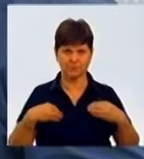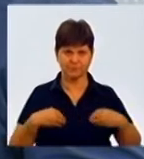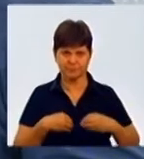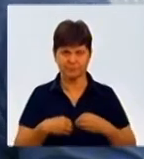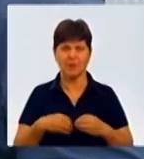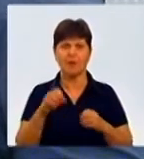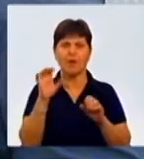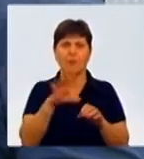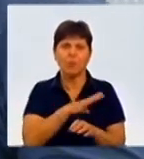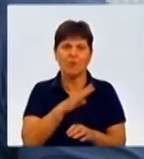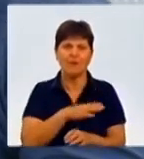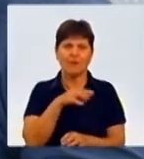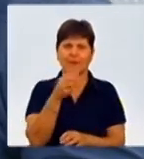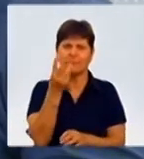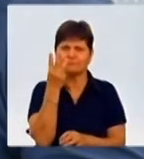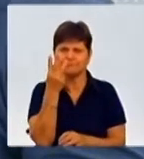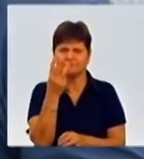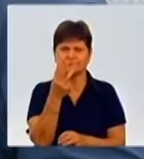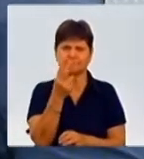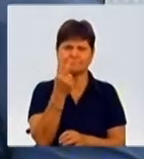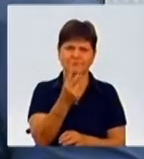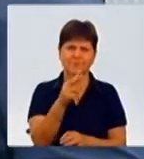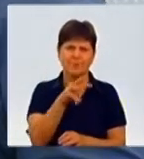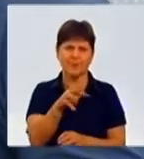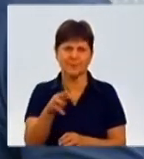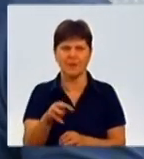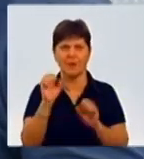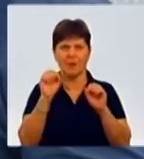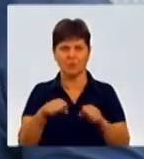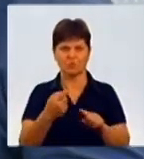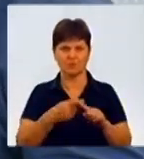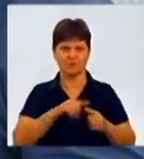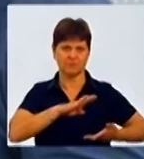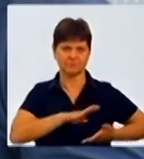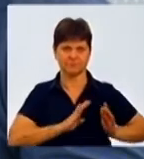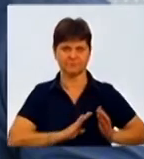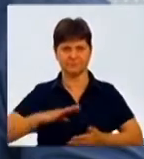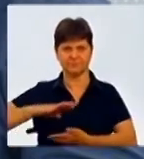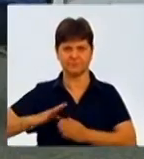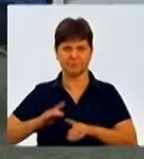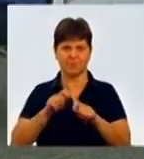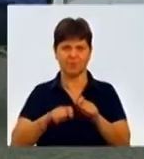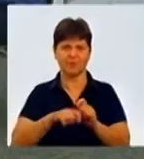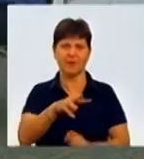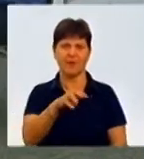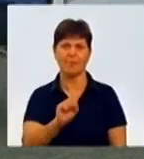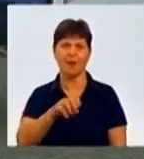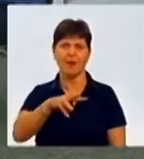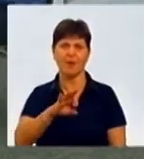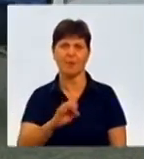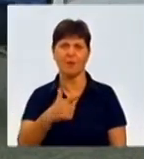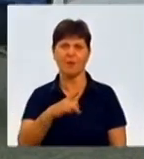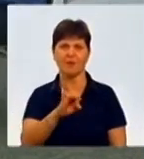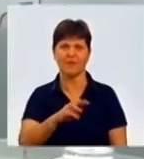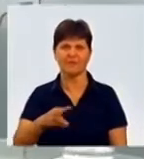які можна виявити тільки за допомогою, наприклад, мамографії або УЗД-досліджень. Власне, та початкова стадія, так, коли ще можна